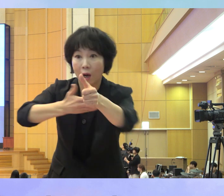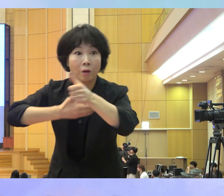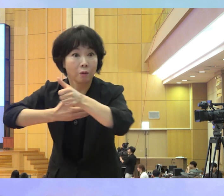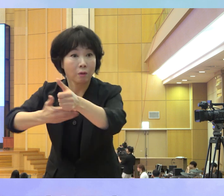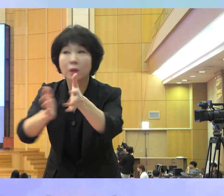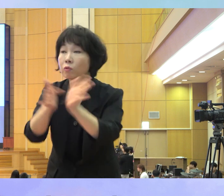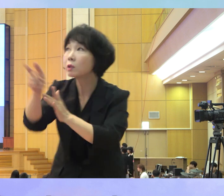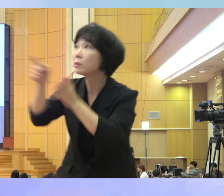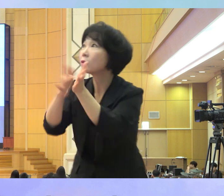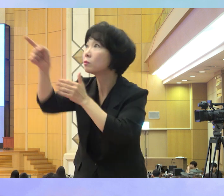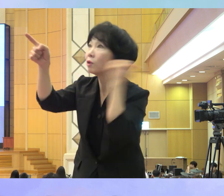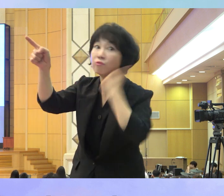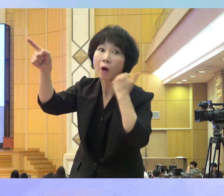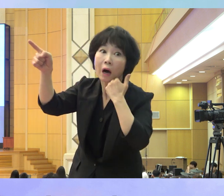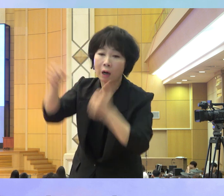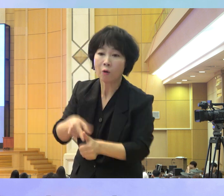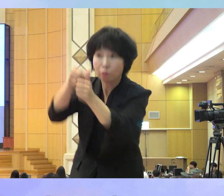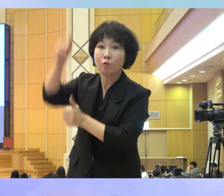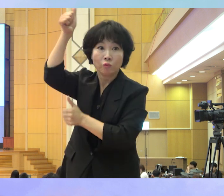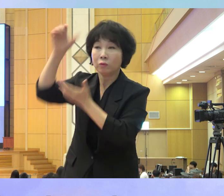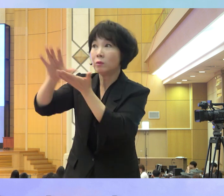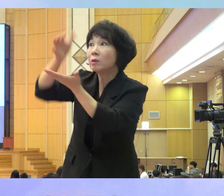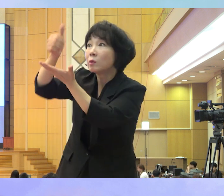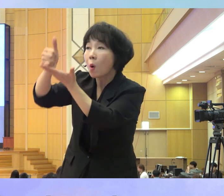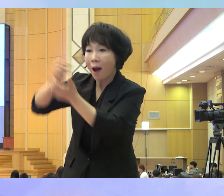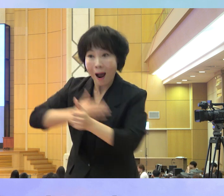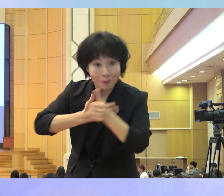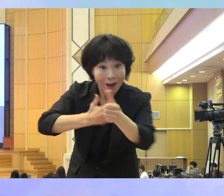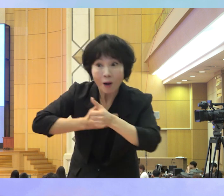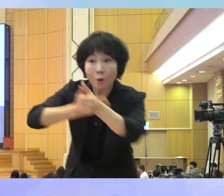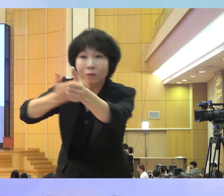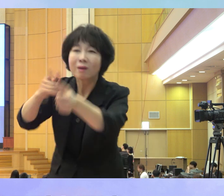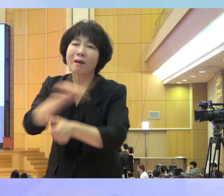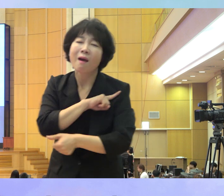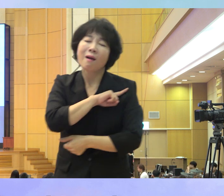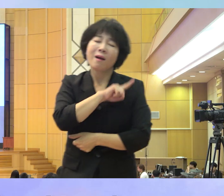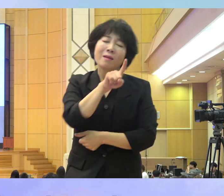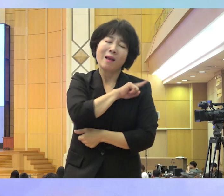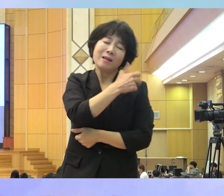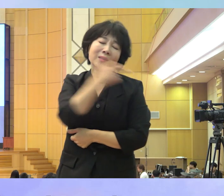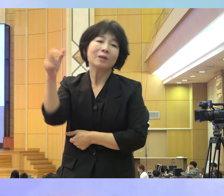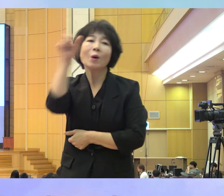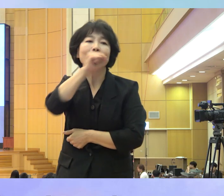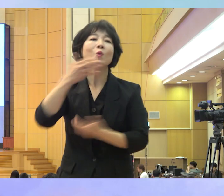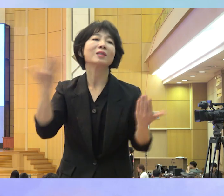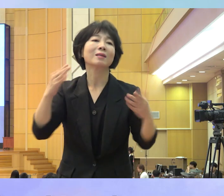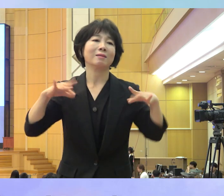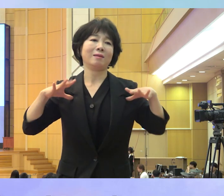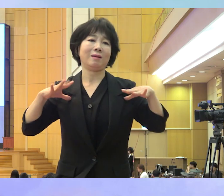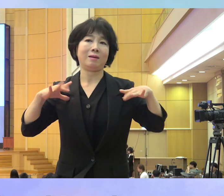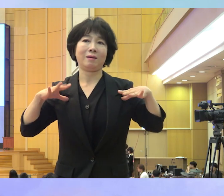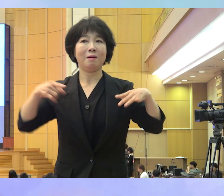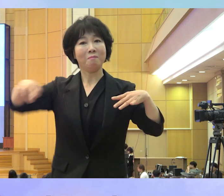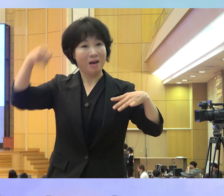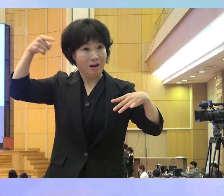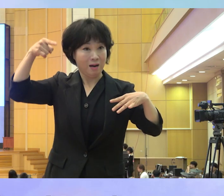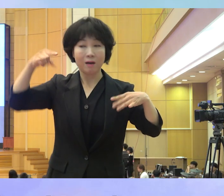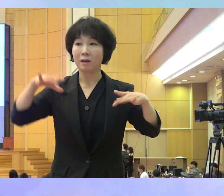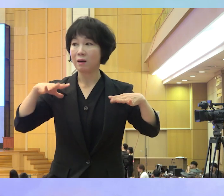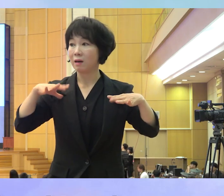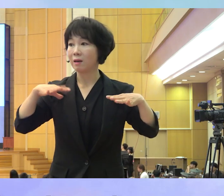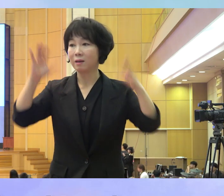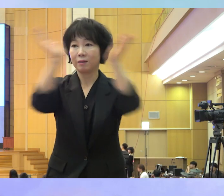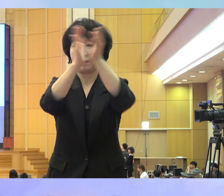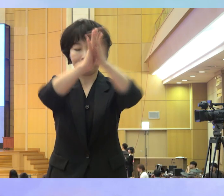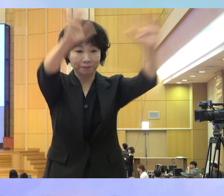예수님이 구주라는 사실, 그런 사실을 알게 한 것이 나에게 가장 큰 업적입니다. 대단하지 않아요? 이럴 때